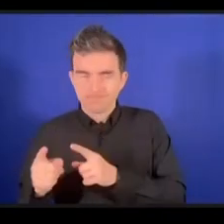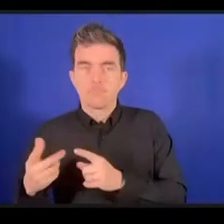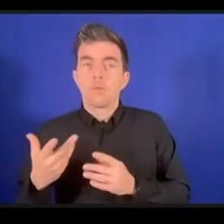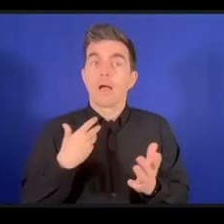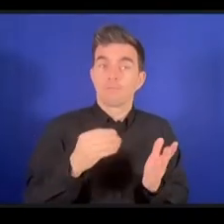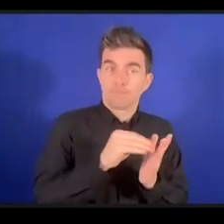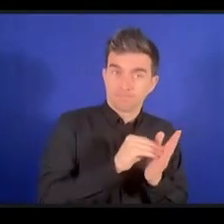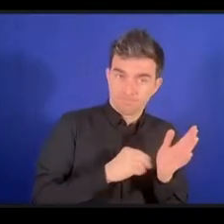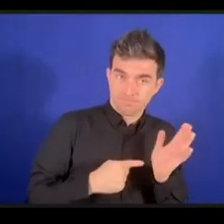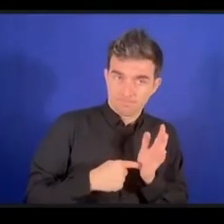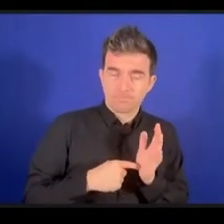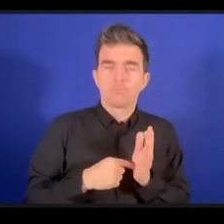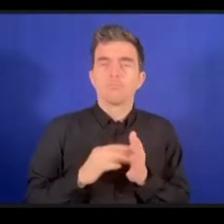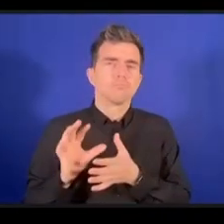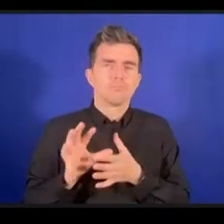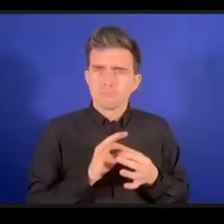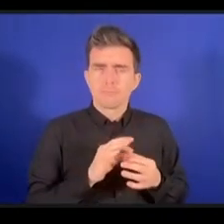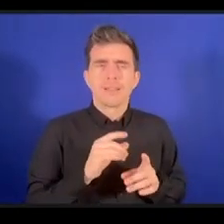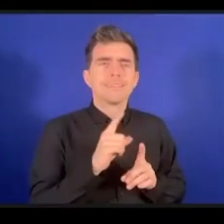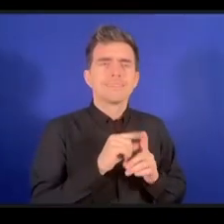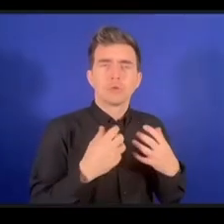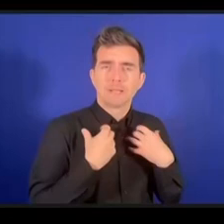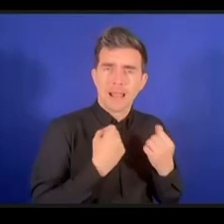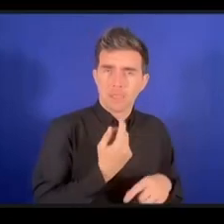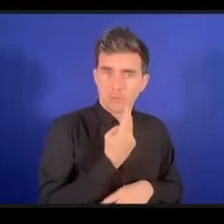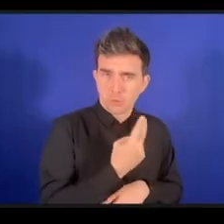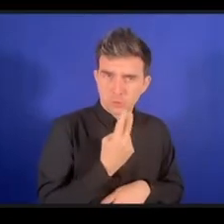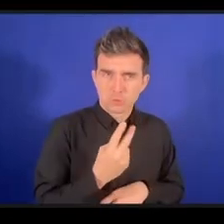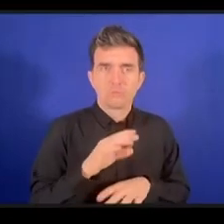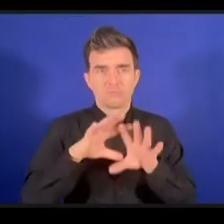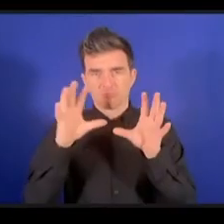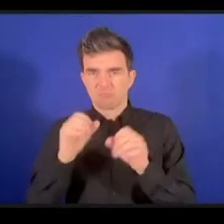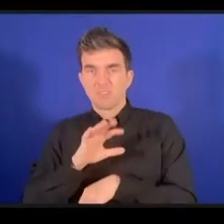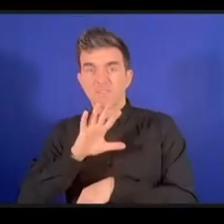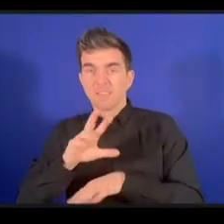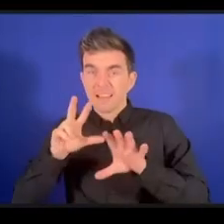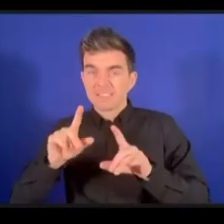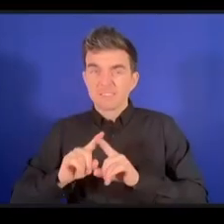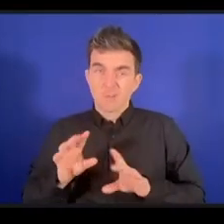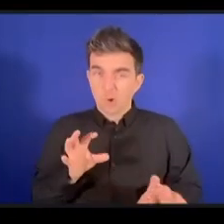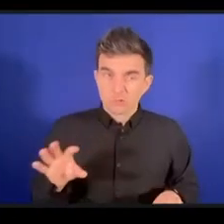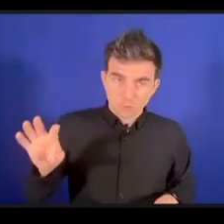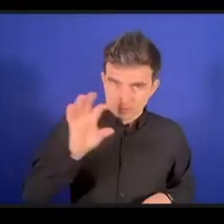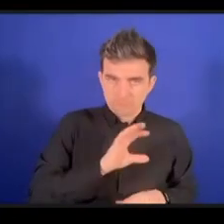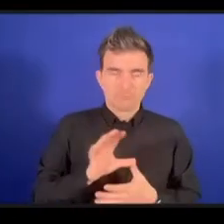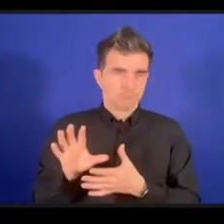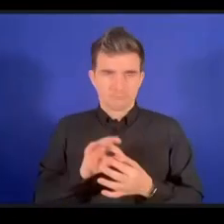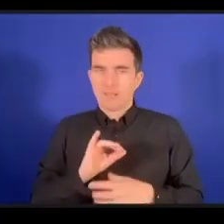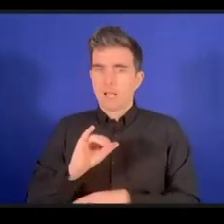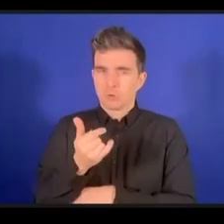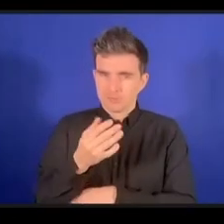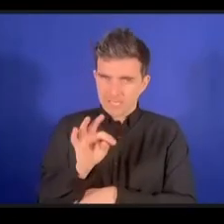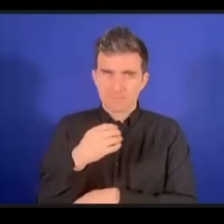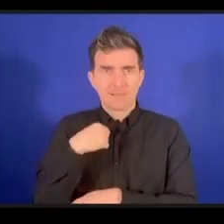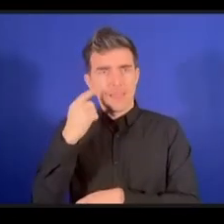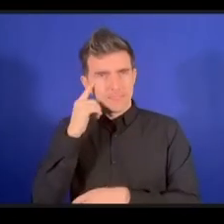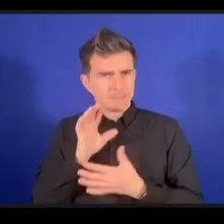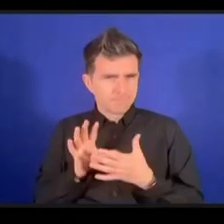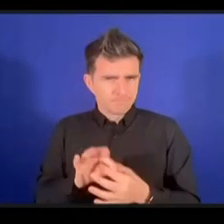80%，80%的人健康服务足足，80%的人支付不起他们的健康幅